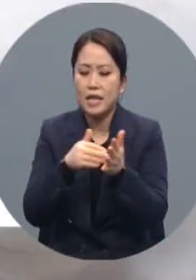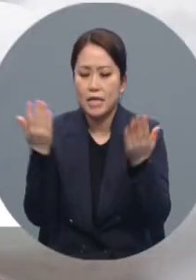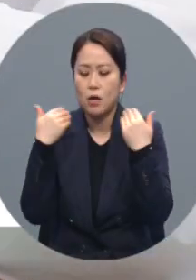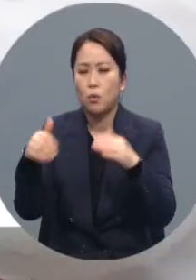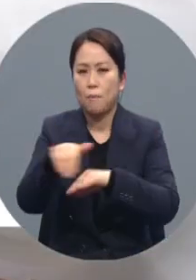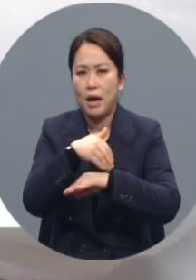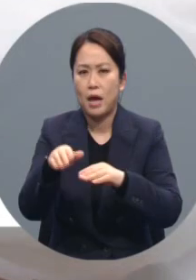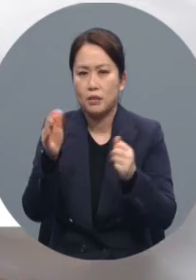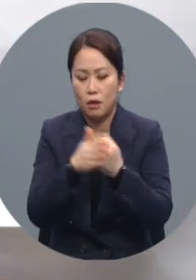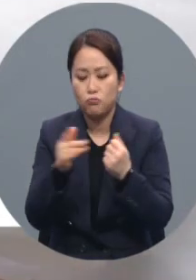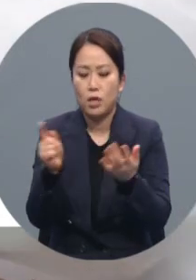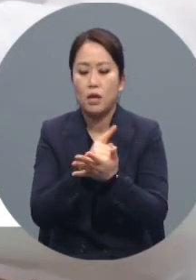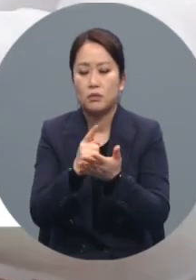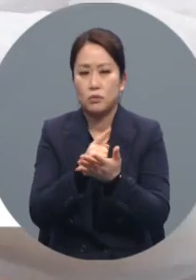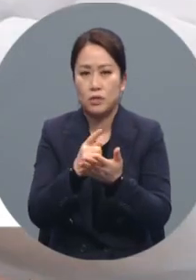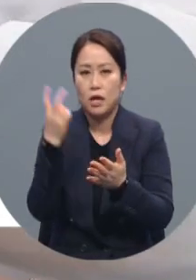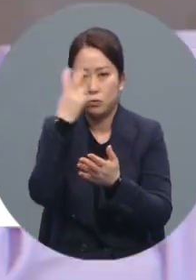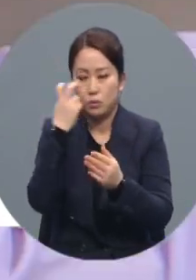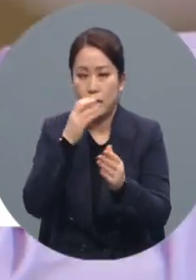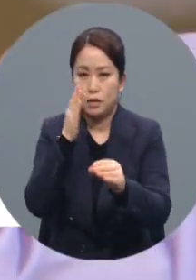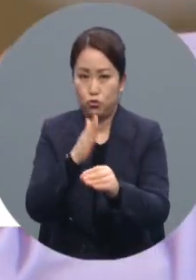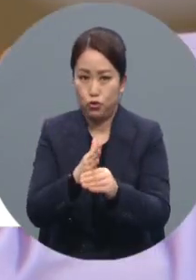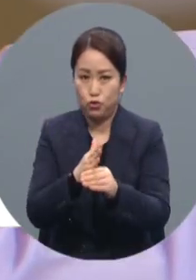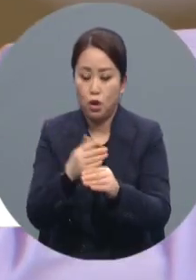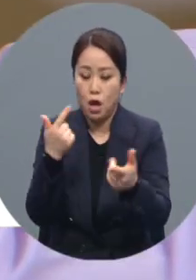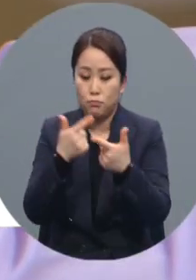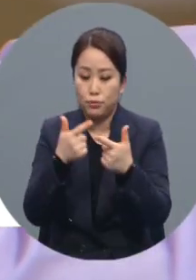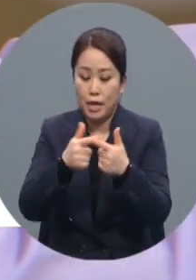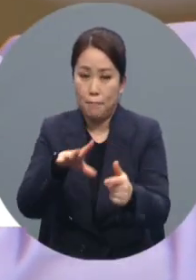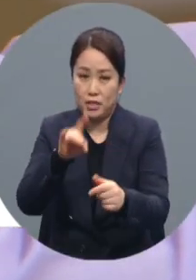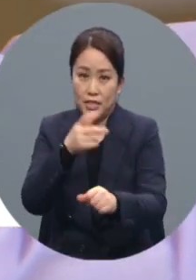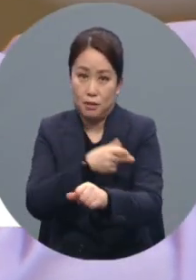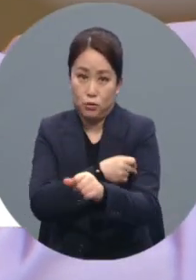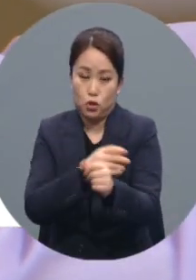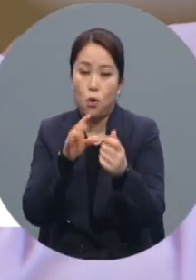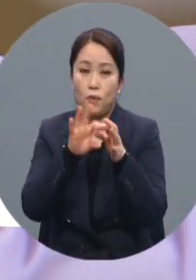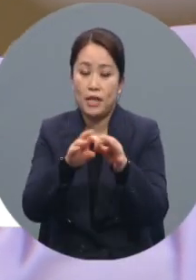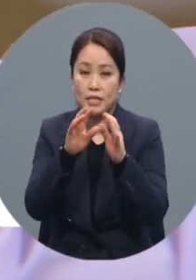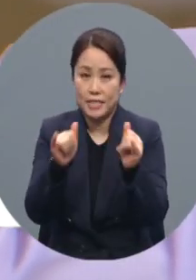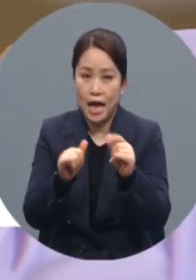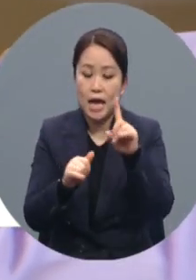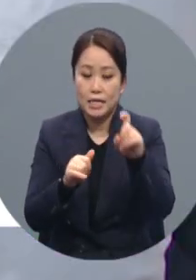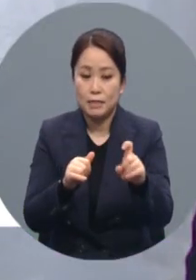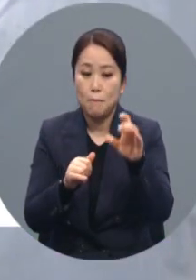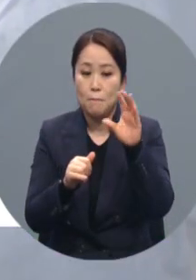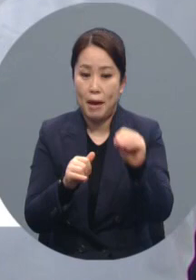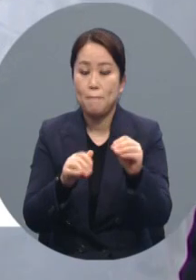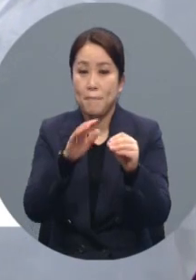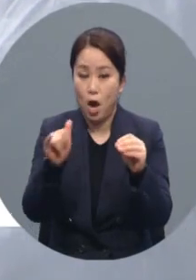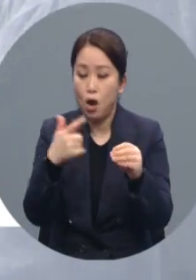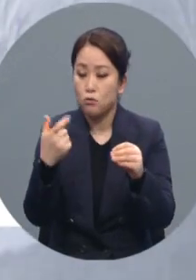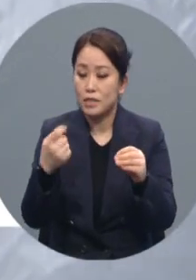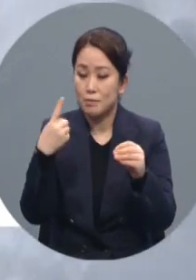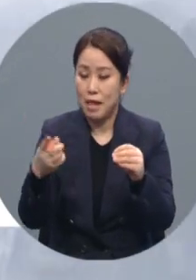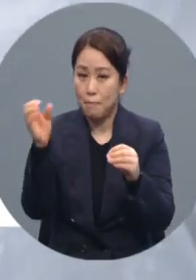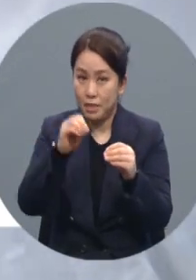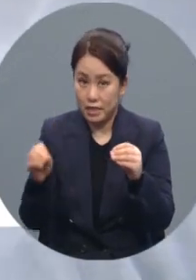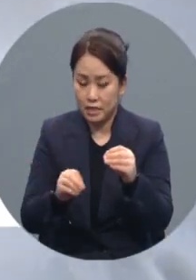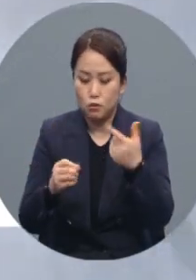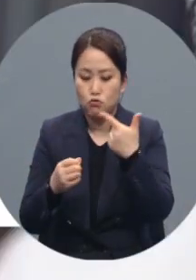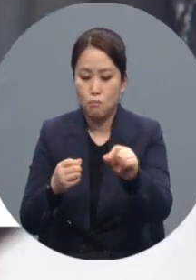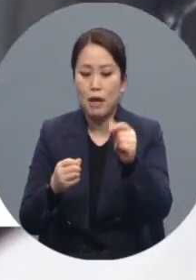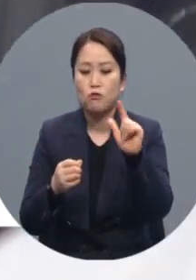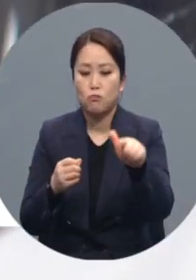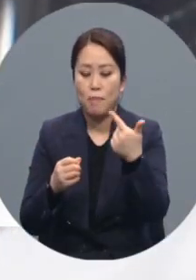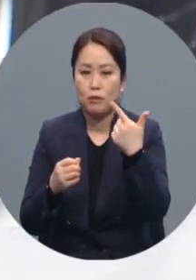조사에 나섰습니다 부산은 우선 접종 대상자 10만명의 61% 인 6만 664 명 이